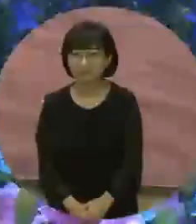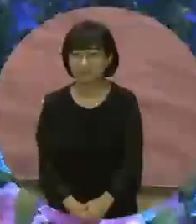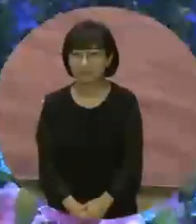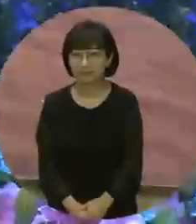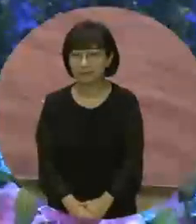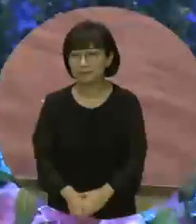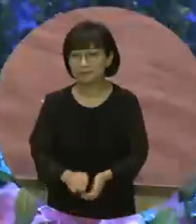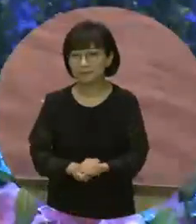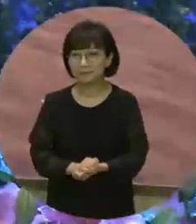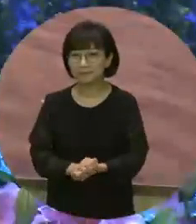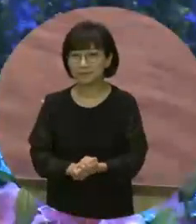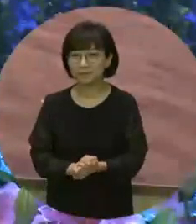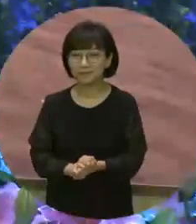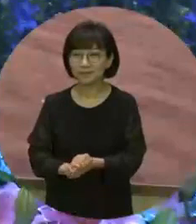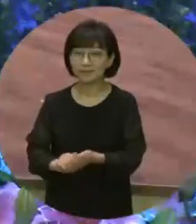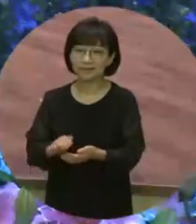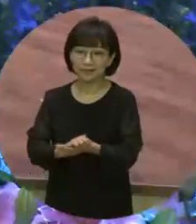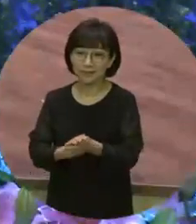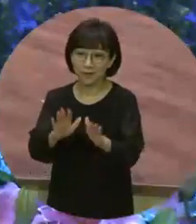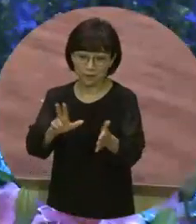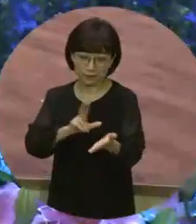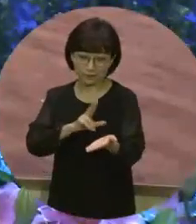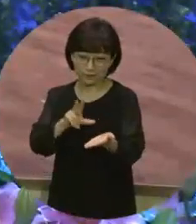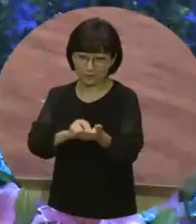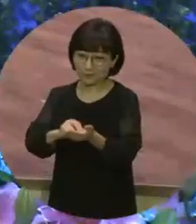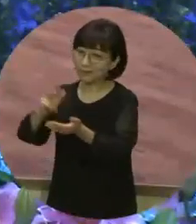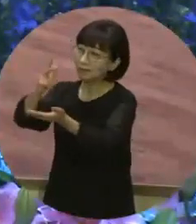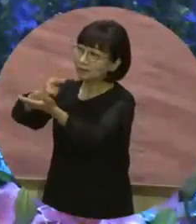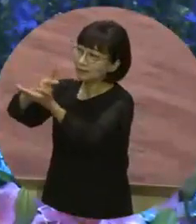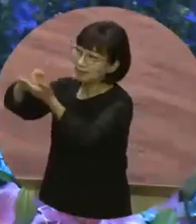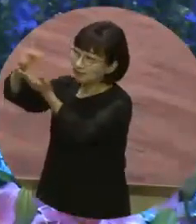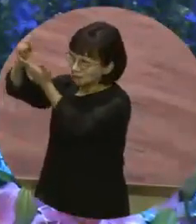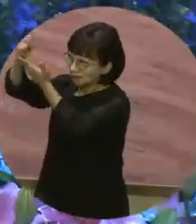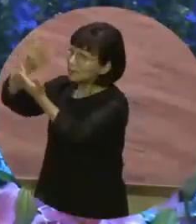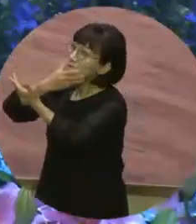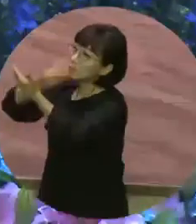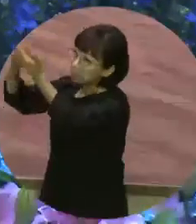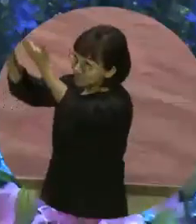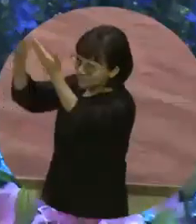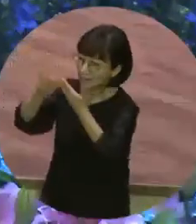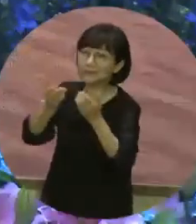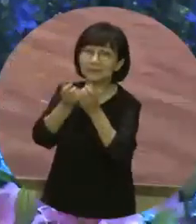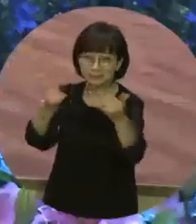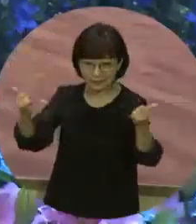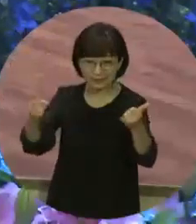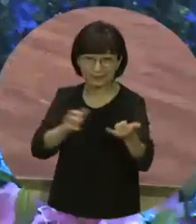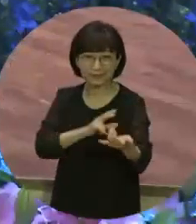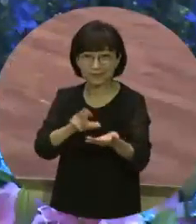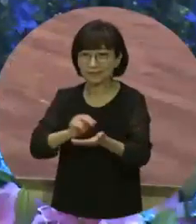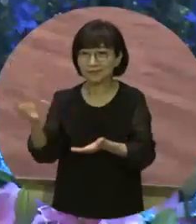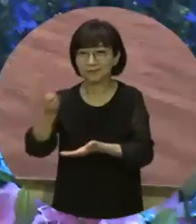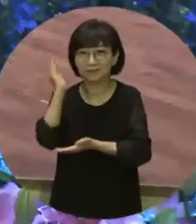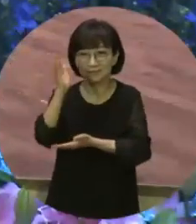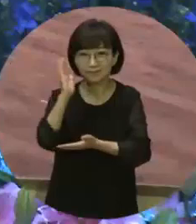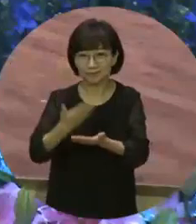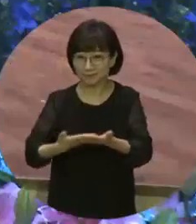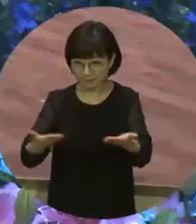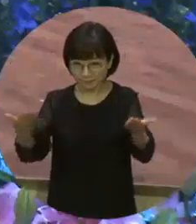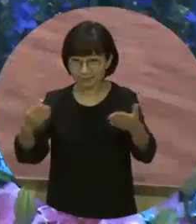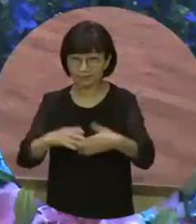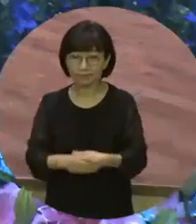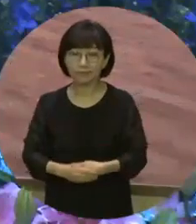이것은 말씀 가지고 여호와께 복을 받은 자라는 제목으로 말씀을 드립니다.